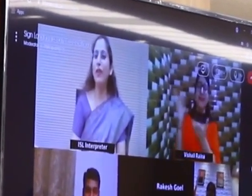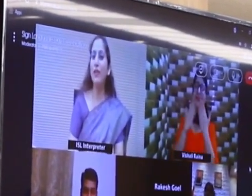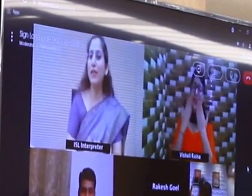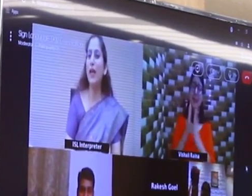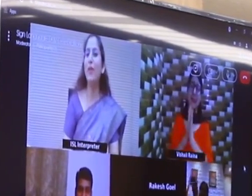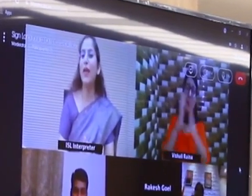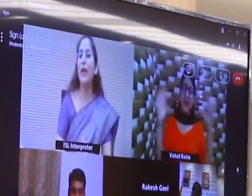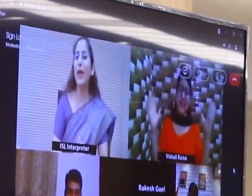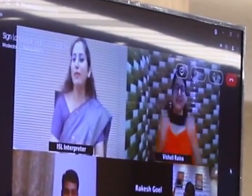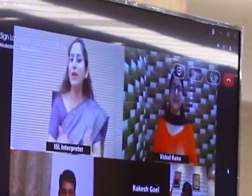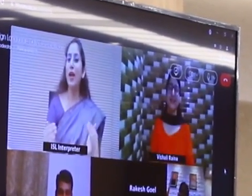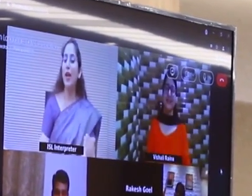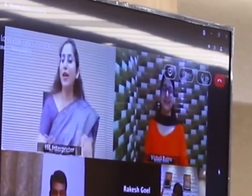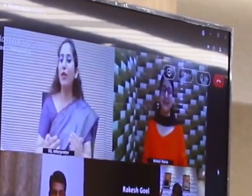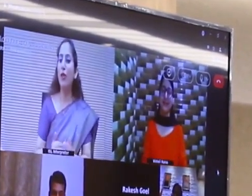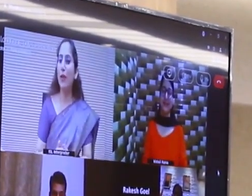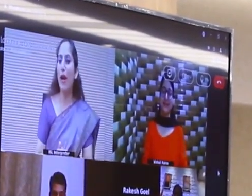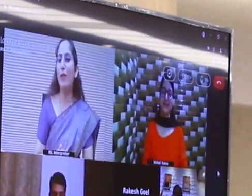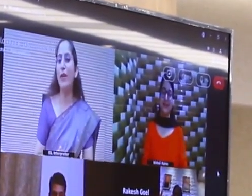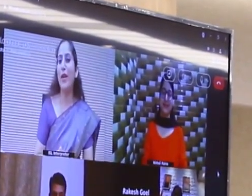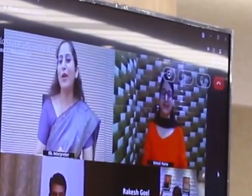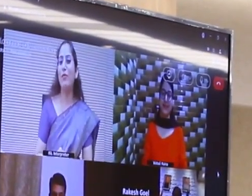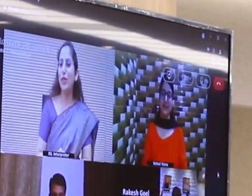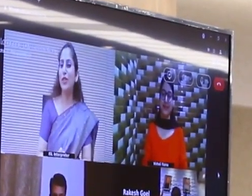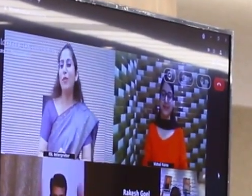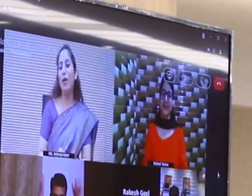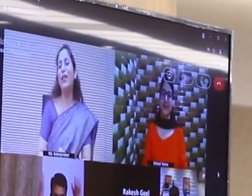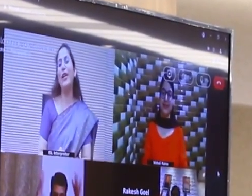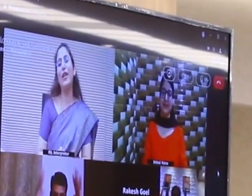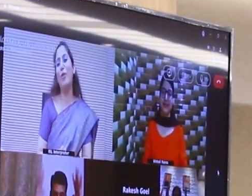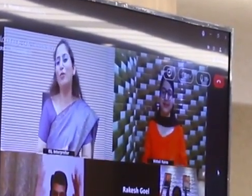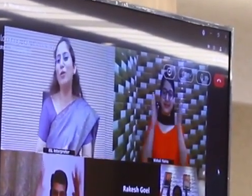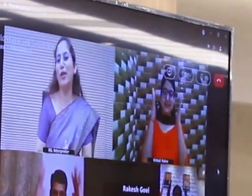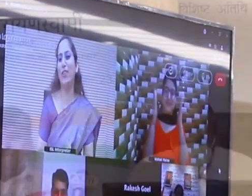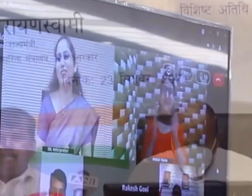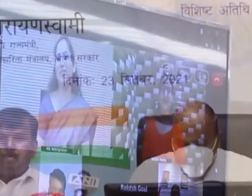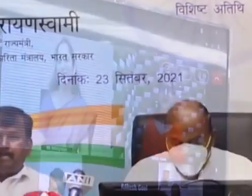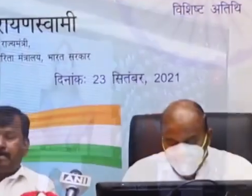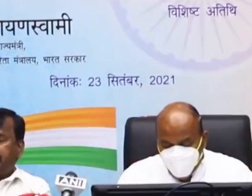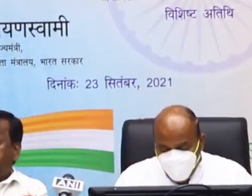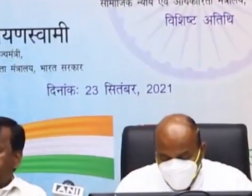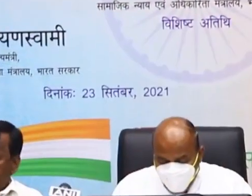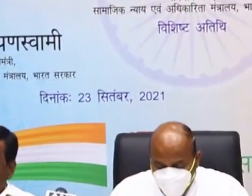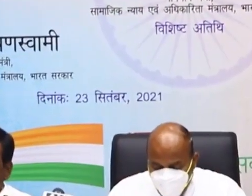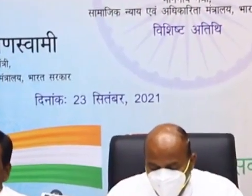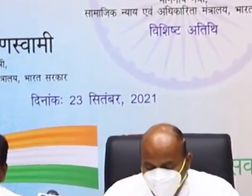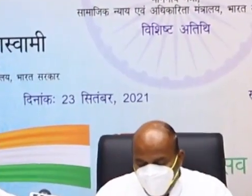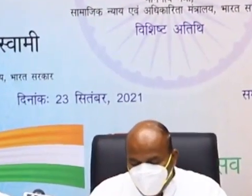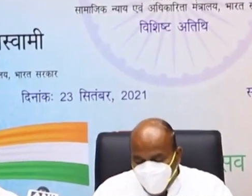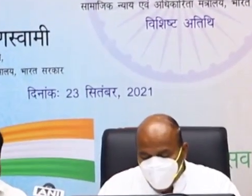किसी से कम नहीं हैं, हम भी हेयरिंग लोगों के बराबर ही हैं। मुझे ये मौका देने के लिए बहुत बहुत धन्यवाद। इस परियोजना